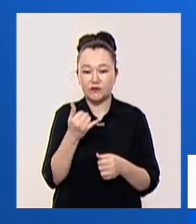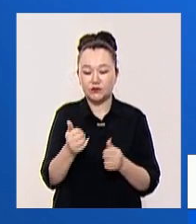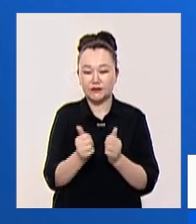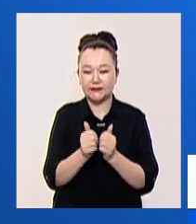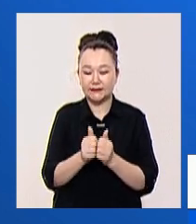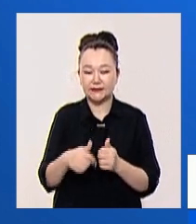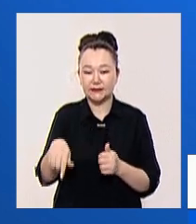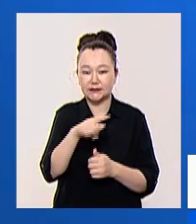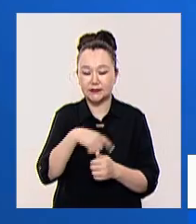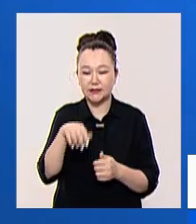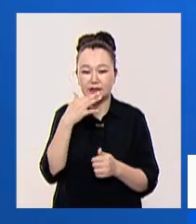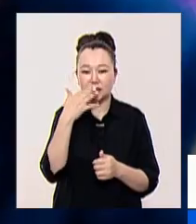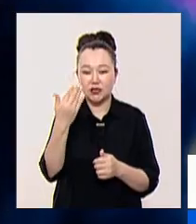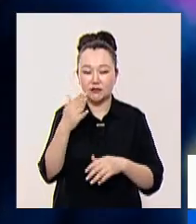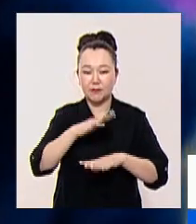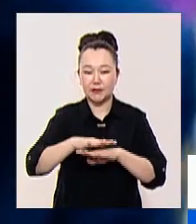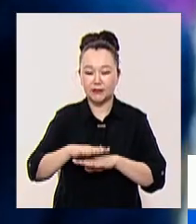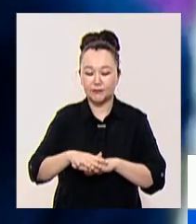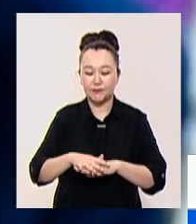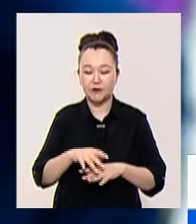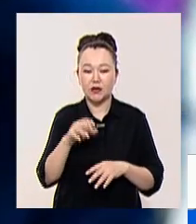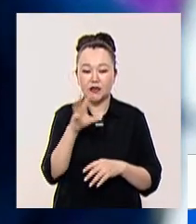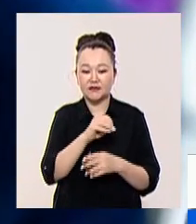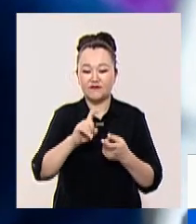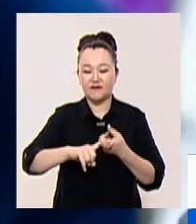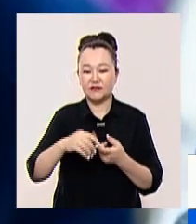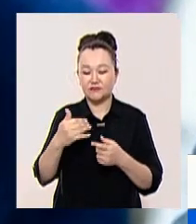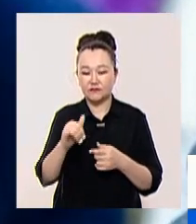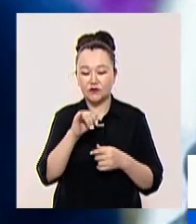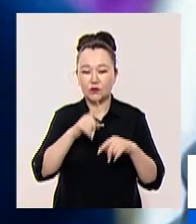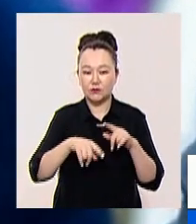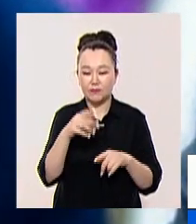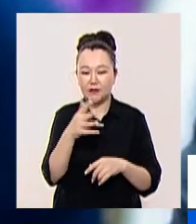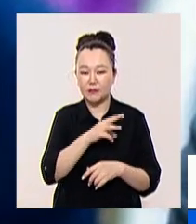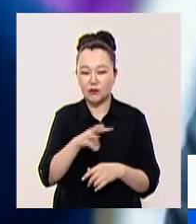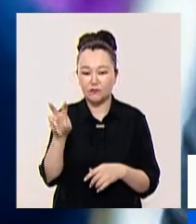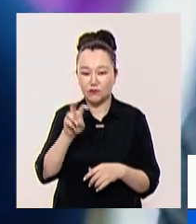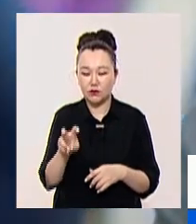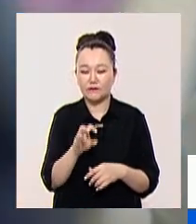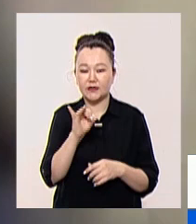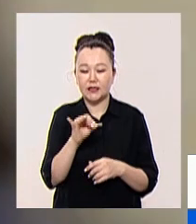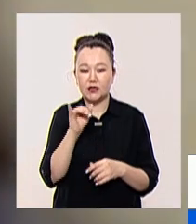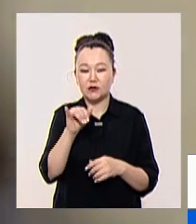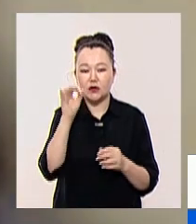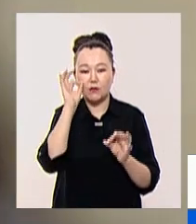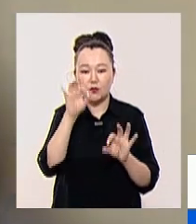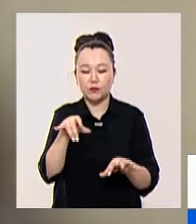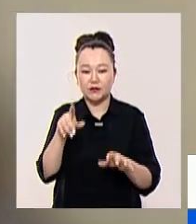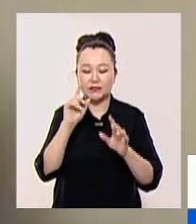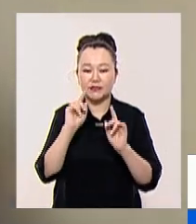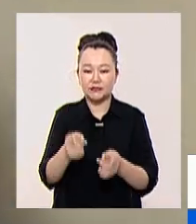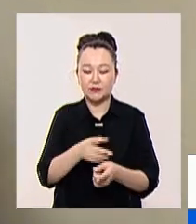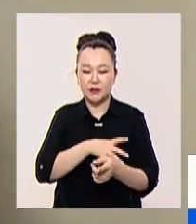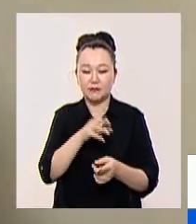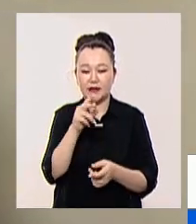на счета в иностранных банках. У близких связей Масимова изъяли 5 миллионов долларов. Напомню, что арестовали Карима